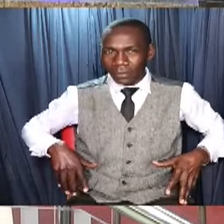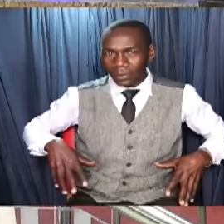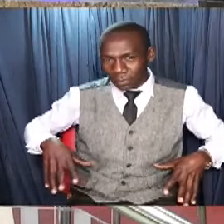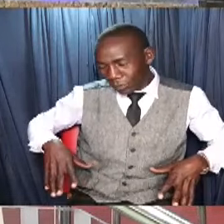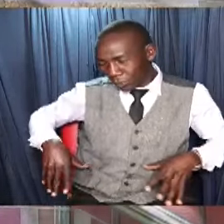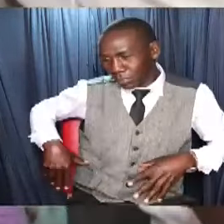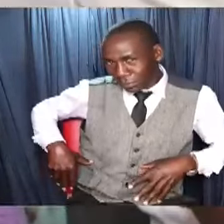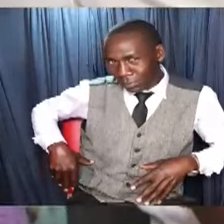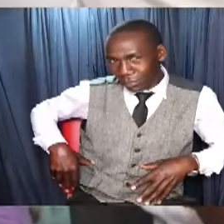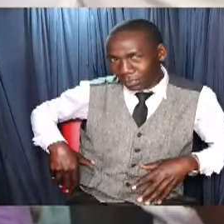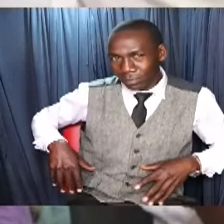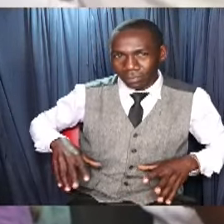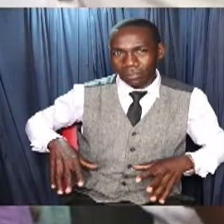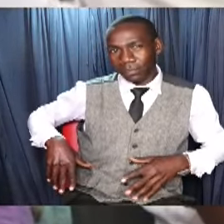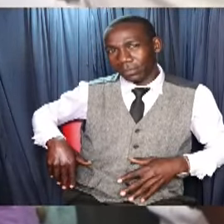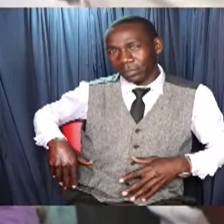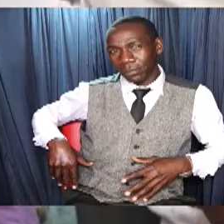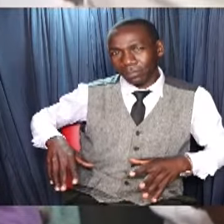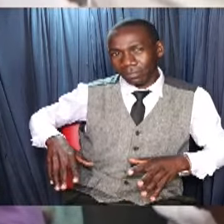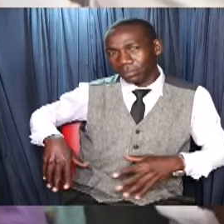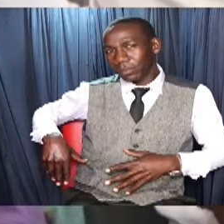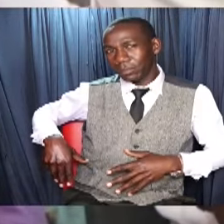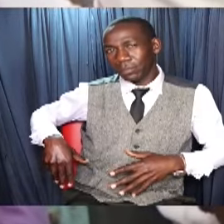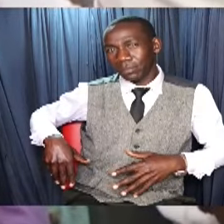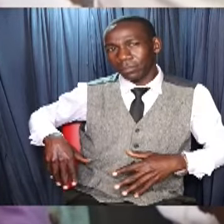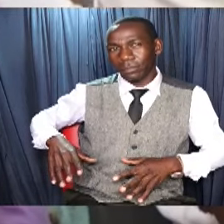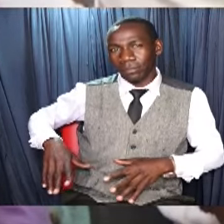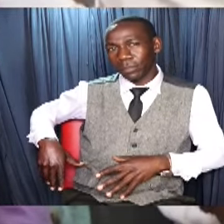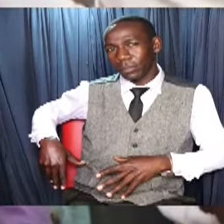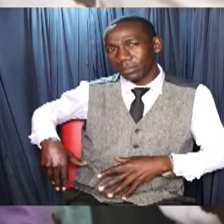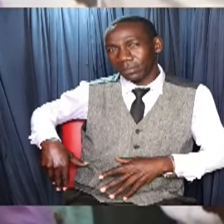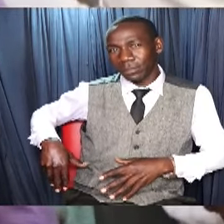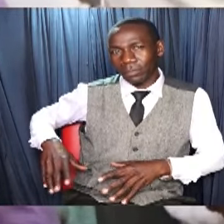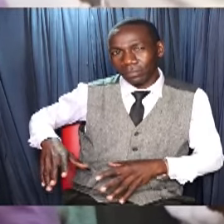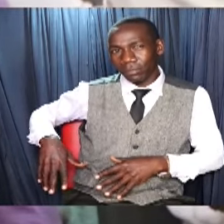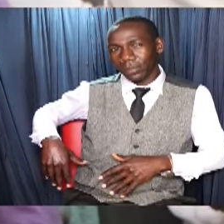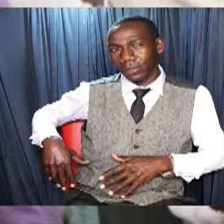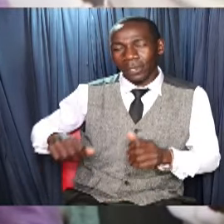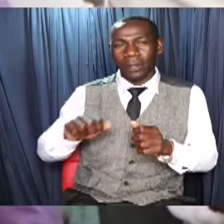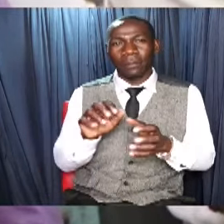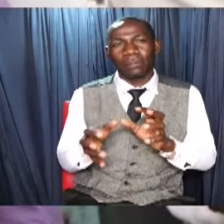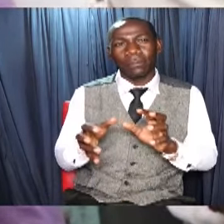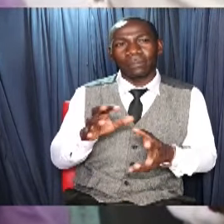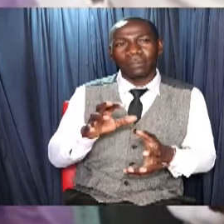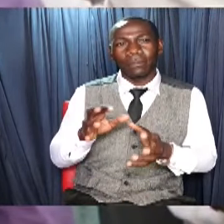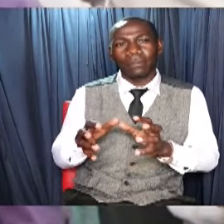na huyo angalie huko. The loin is on this side and the other side. Then you hit it on the side. Mapigana na haya makalio haya.